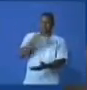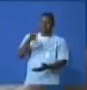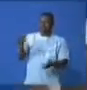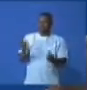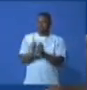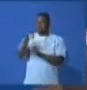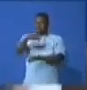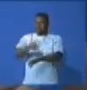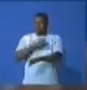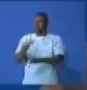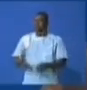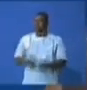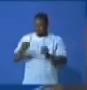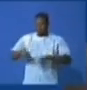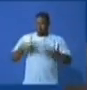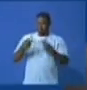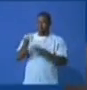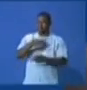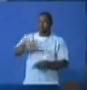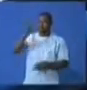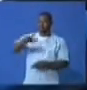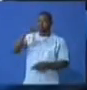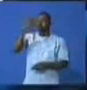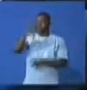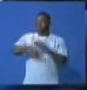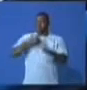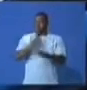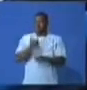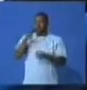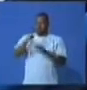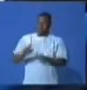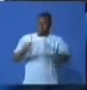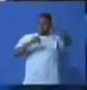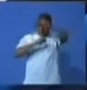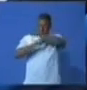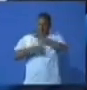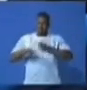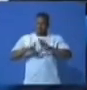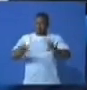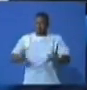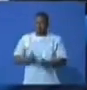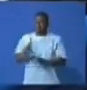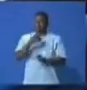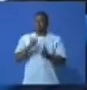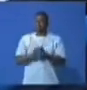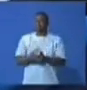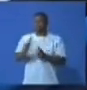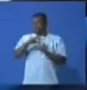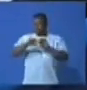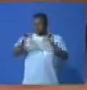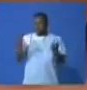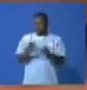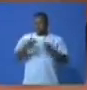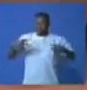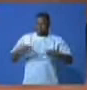de 35 ans. Cet argent doit servir à renforcer le cadre légal et institutionnel du secteur de